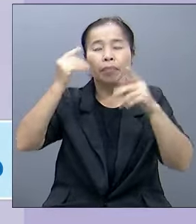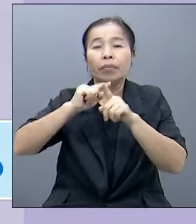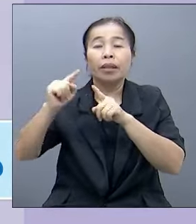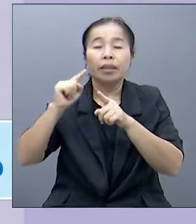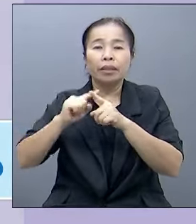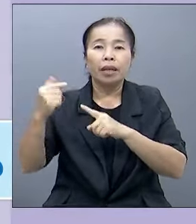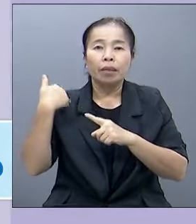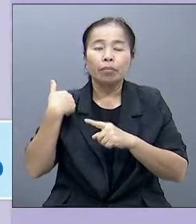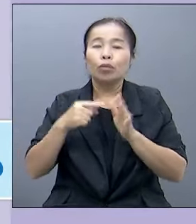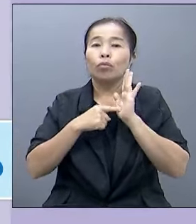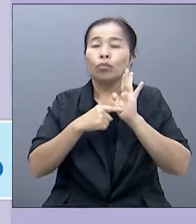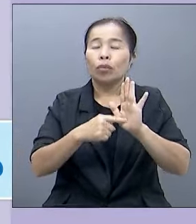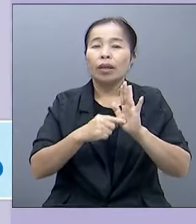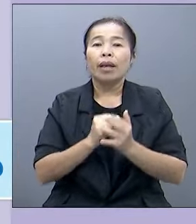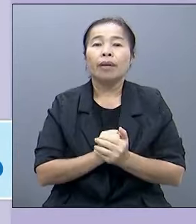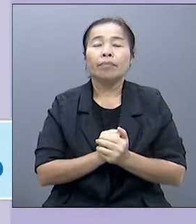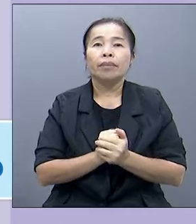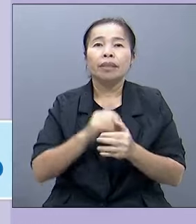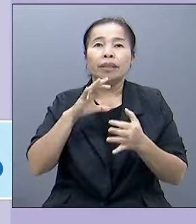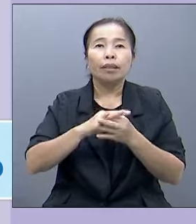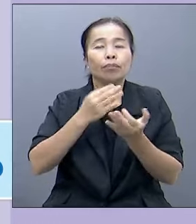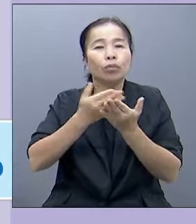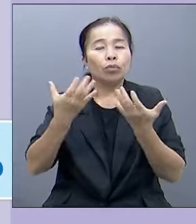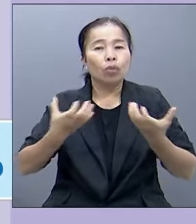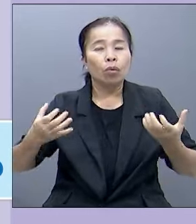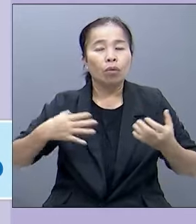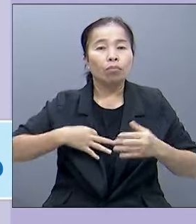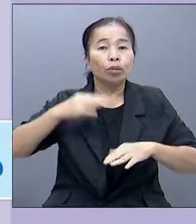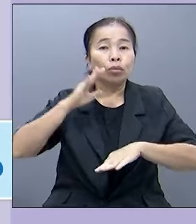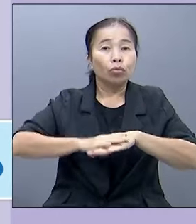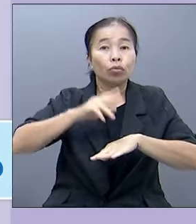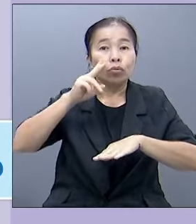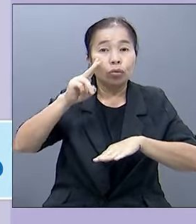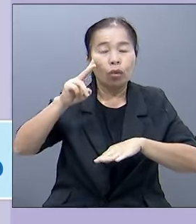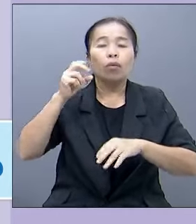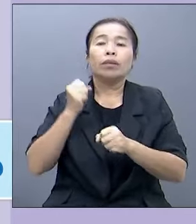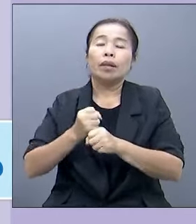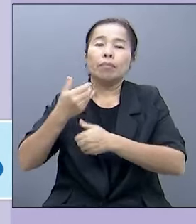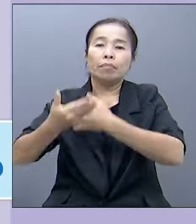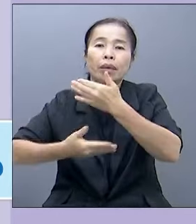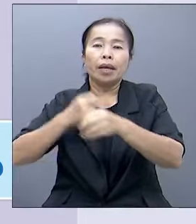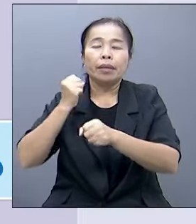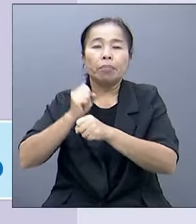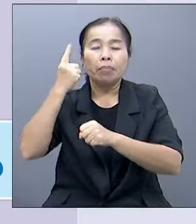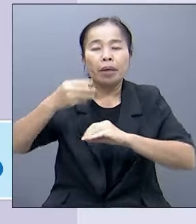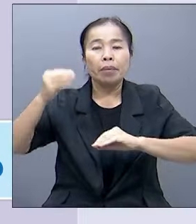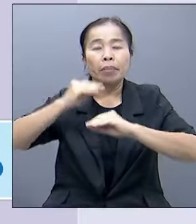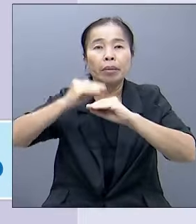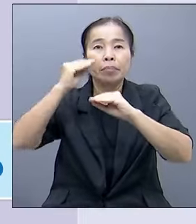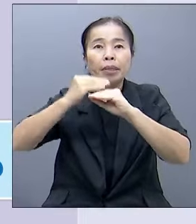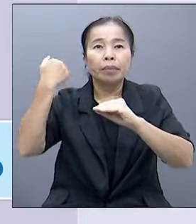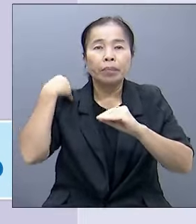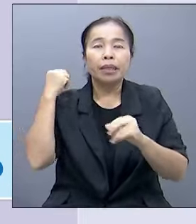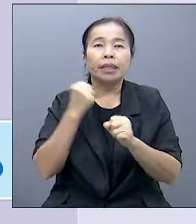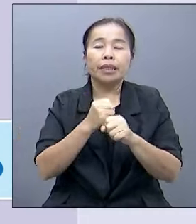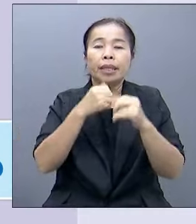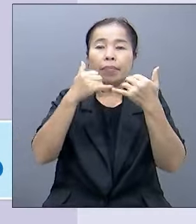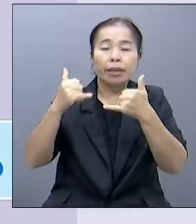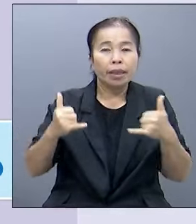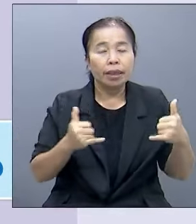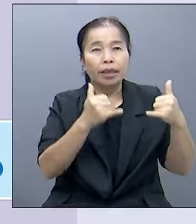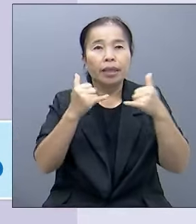อย่างกิจกรรมอัพไซเคิลค่ะนำเสื้อผ้าเก่ามาทำให้มีชีวิตชีวาอีกครั้งกิจกรรมบอร์ดเกมศึกแย่งทั้งแห่งภูเขาขยะแ